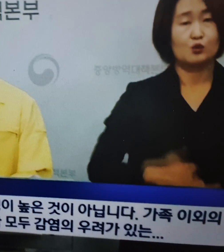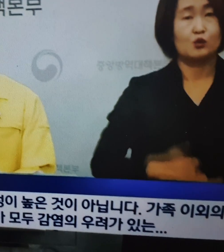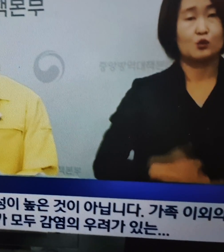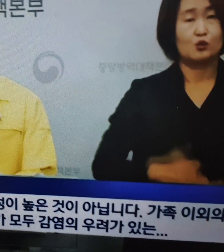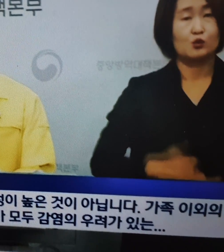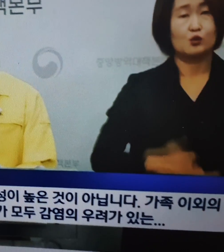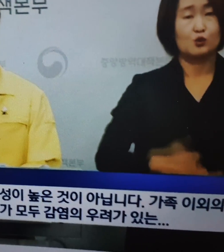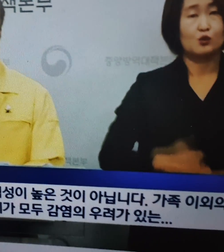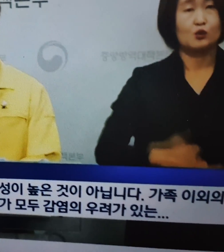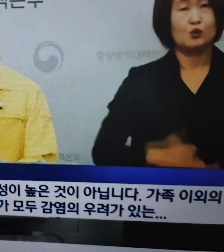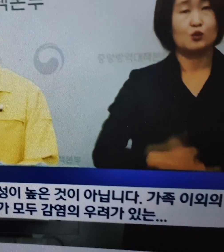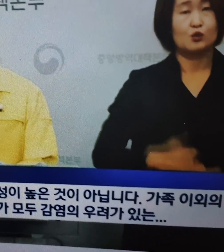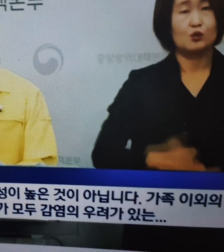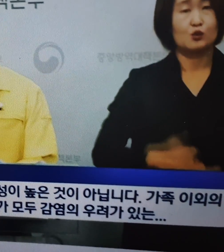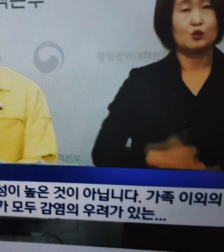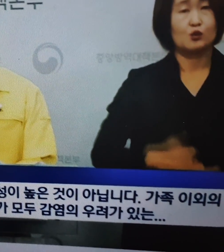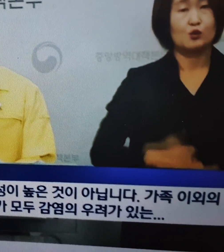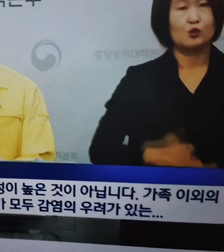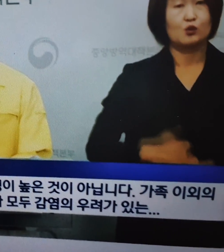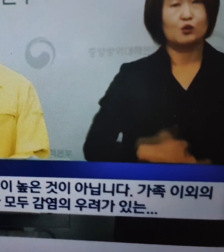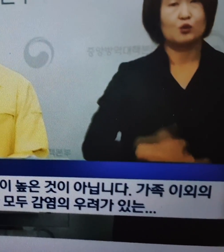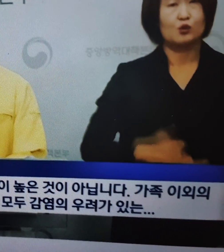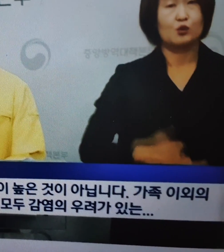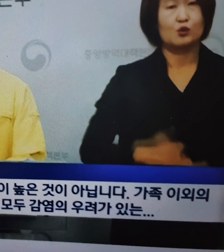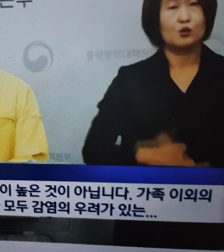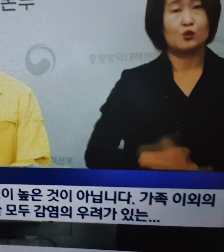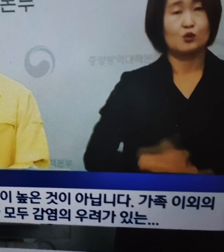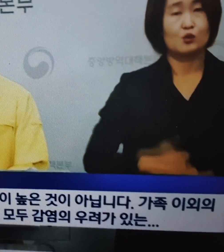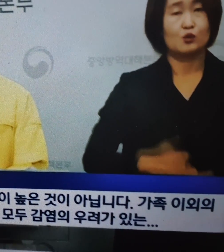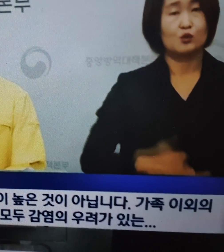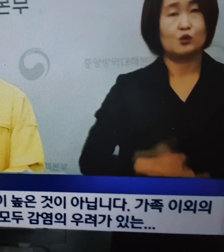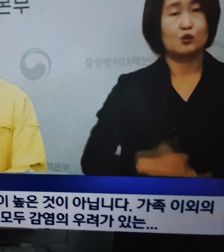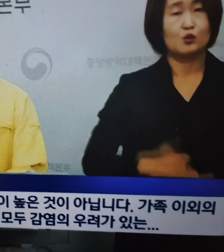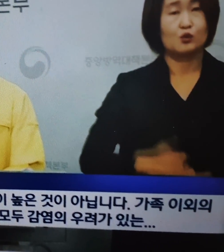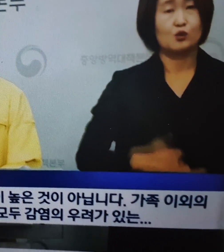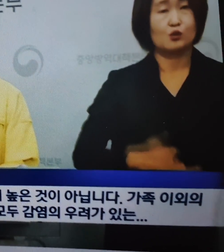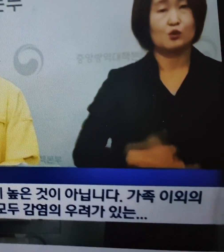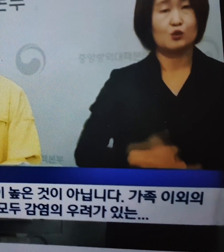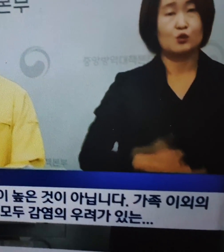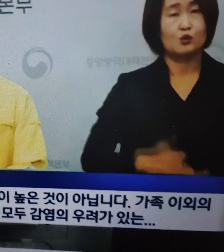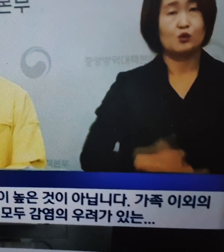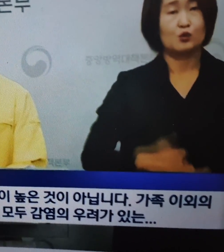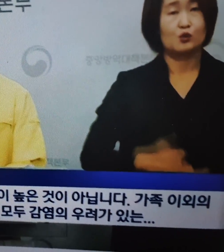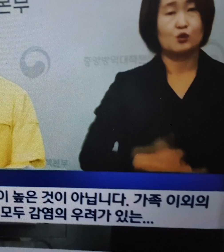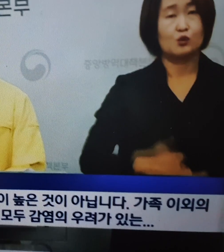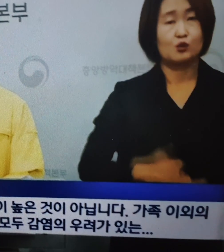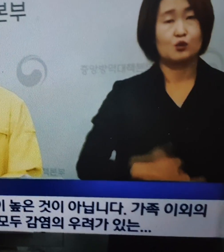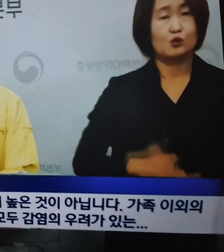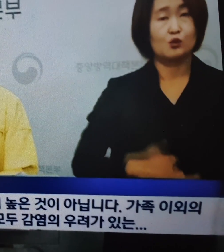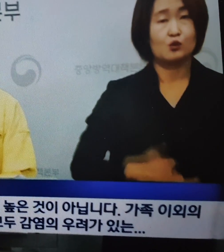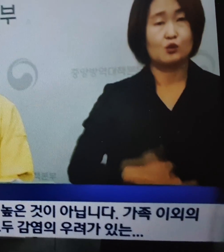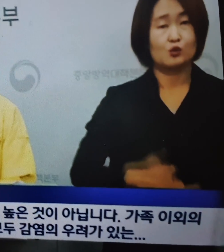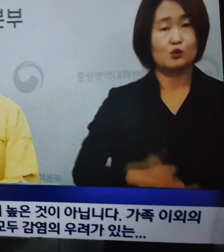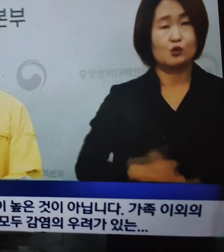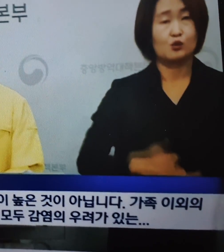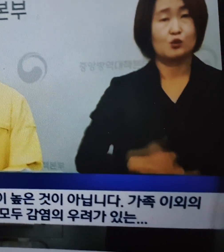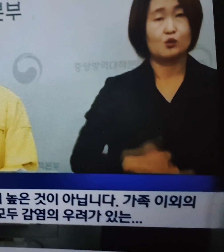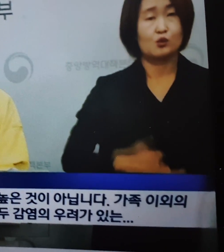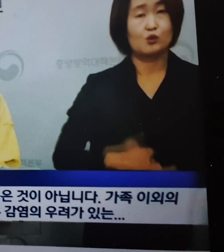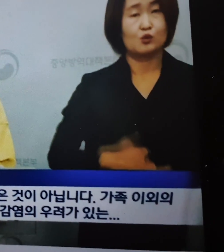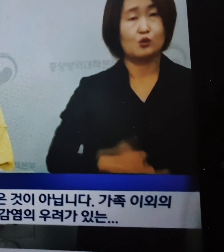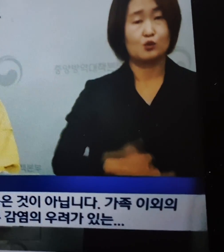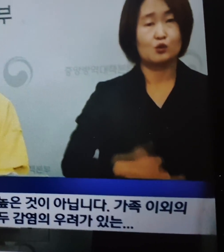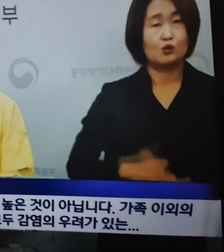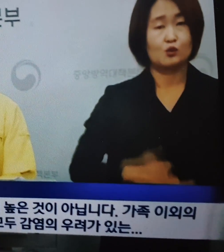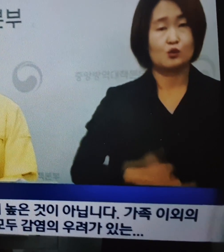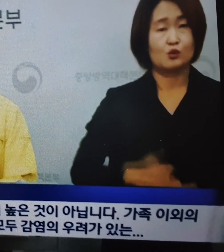아닙니까 가족 위에 만나는 사람이 엄 자다 체위 험하다 그 좀 감녕 우리가 있다 그러면 어 지금